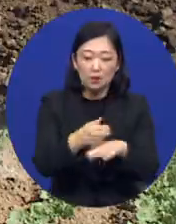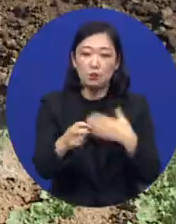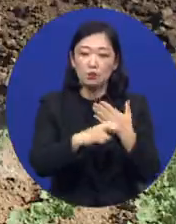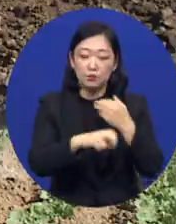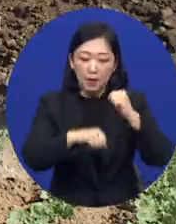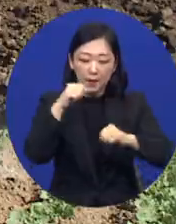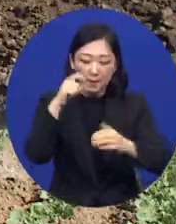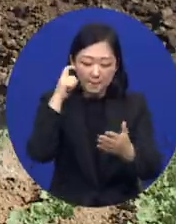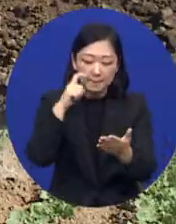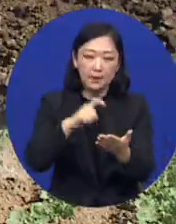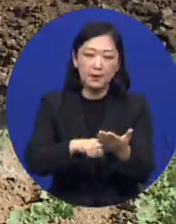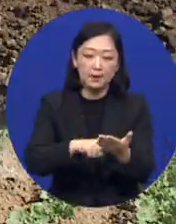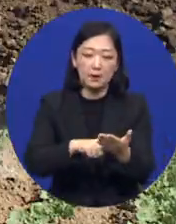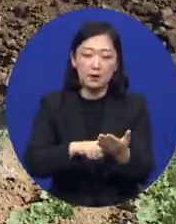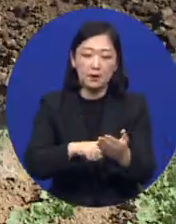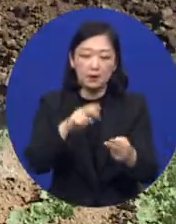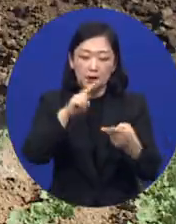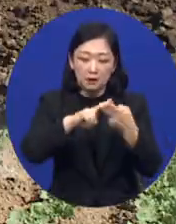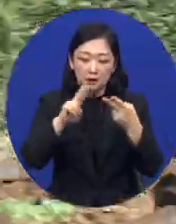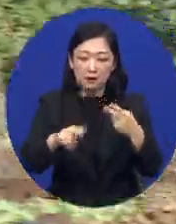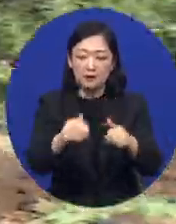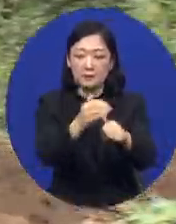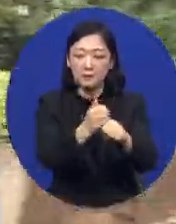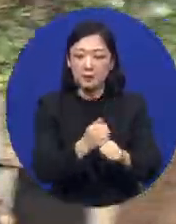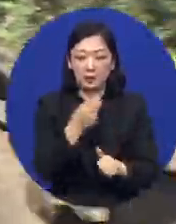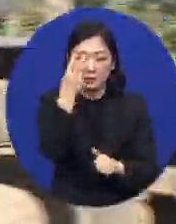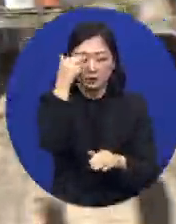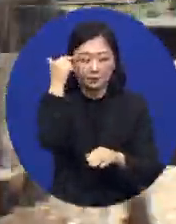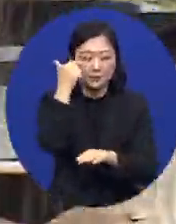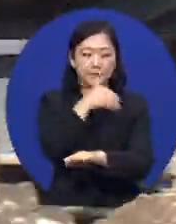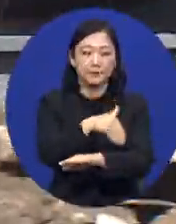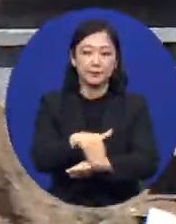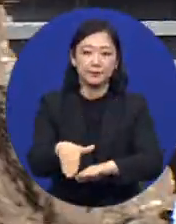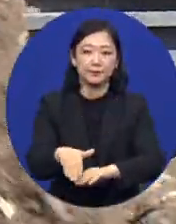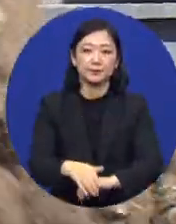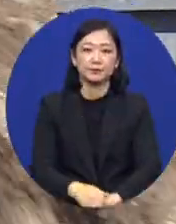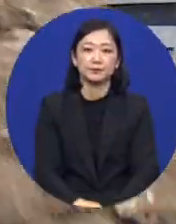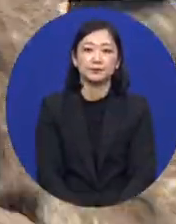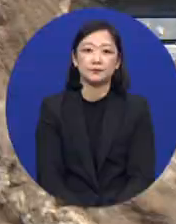불법 행위가 발견되면 형사 입건해 수사할 방침입니다.